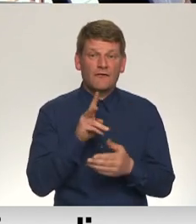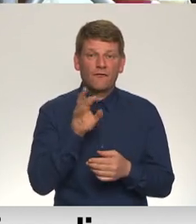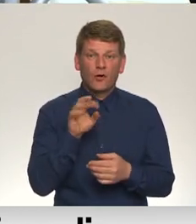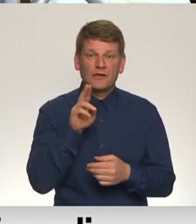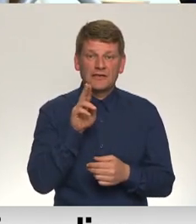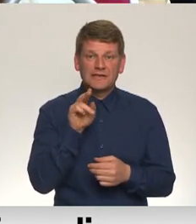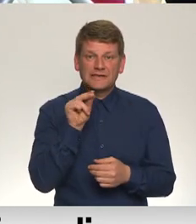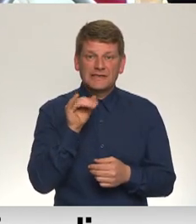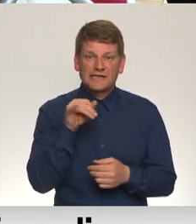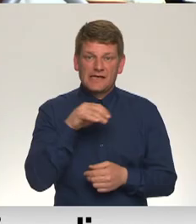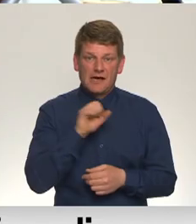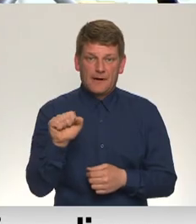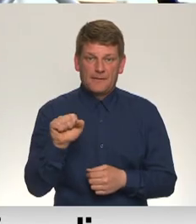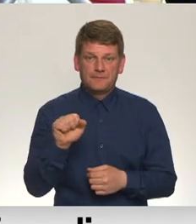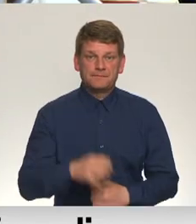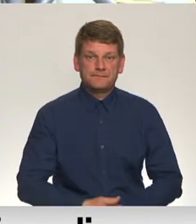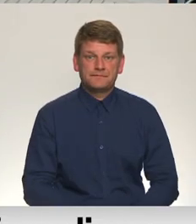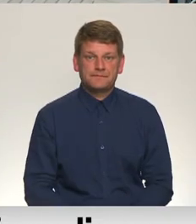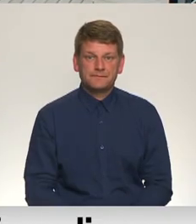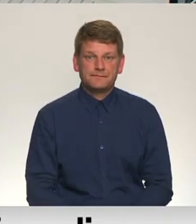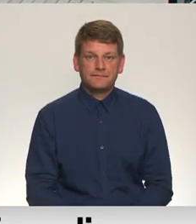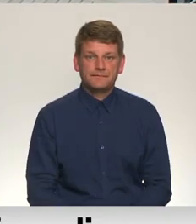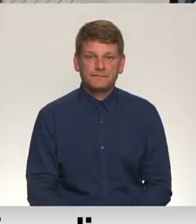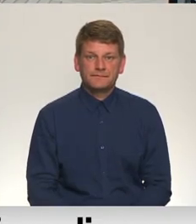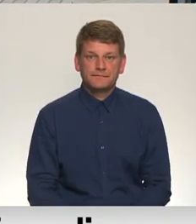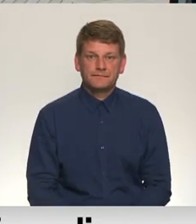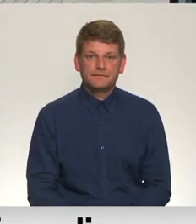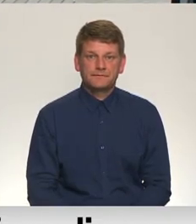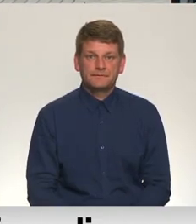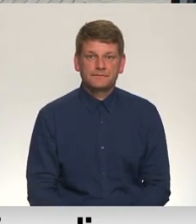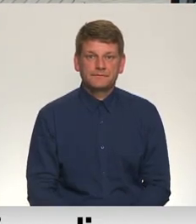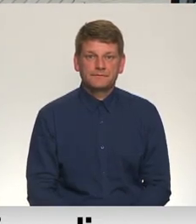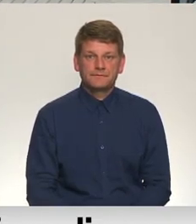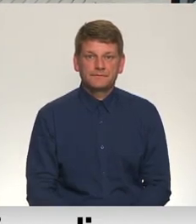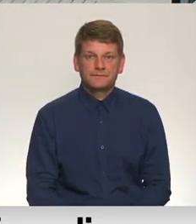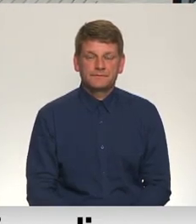Svonzijā. Ilze Kalve, Latvijas televīzija no Korbijas, Lielbritānijā.